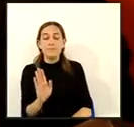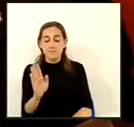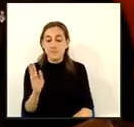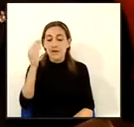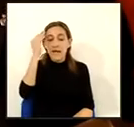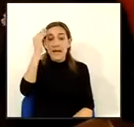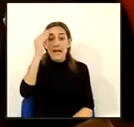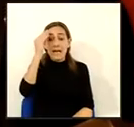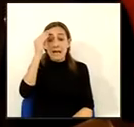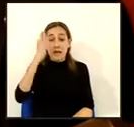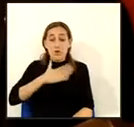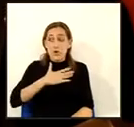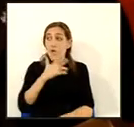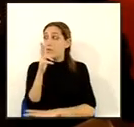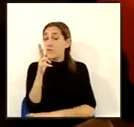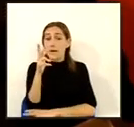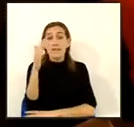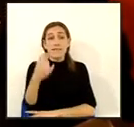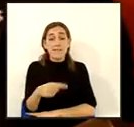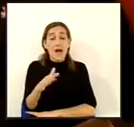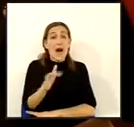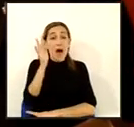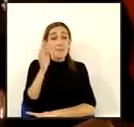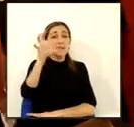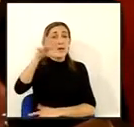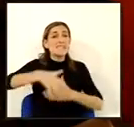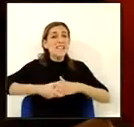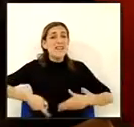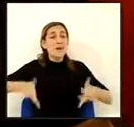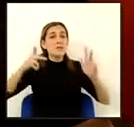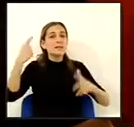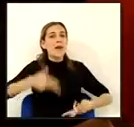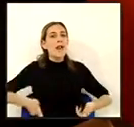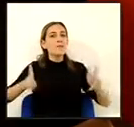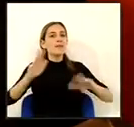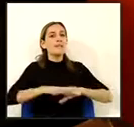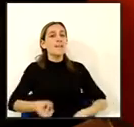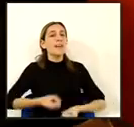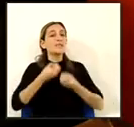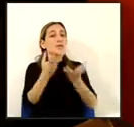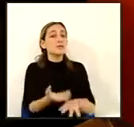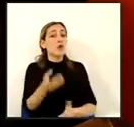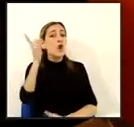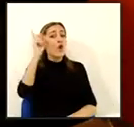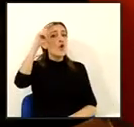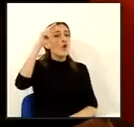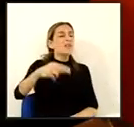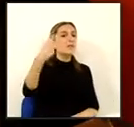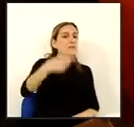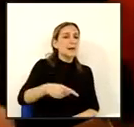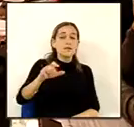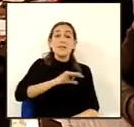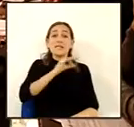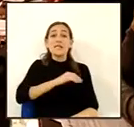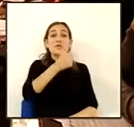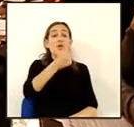crec que estic amb el meu dret, i a més en un país democràtic on hi ha una llibertat d'expressió, sempre i quan sigui en respecte, senyor Alemany,